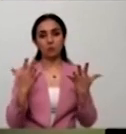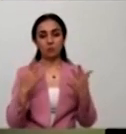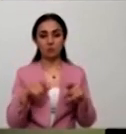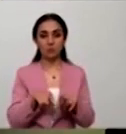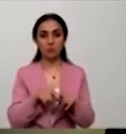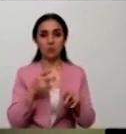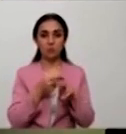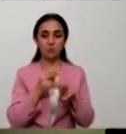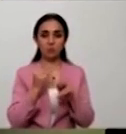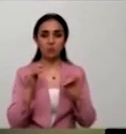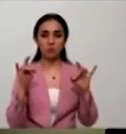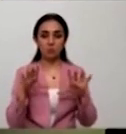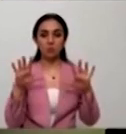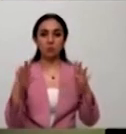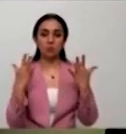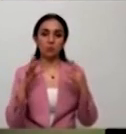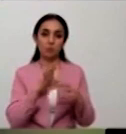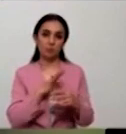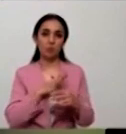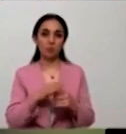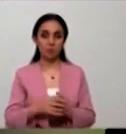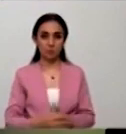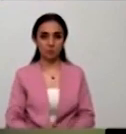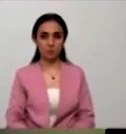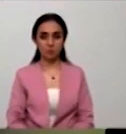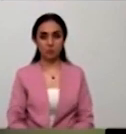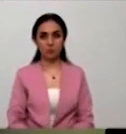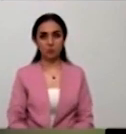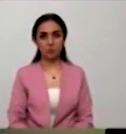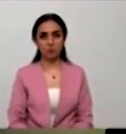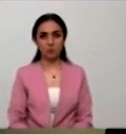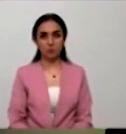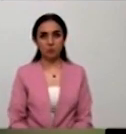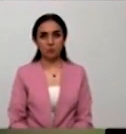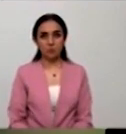hodisalar. Ya'ni bu hodisalarimiz tasodifan ro'y berishi mumkin yoki bermasligi ham mumkin.